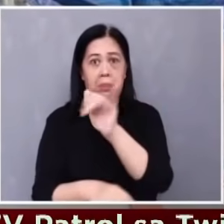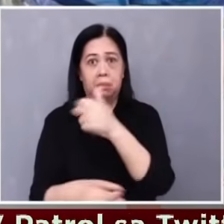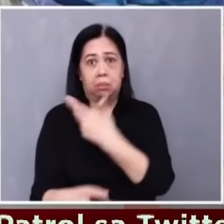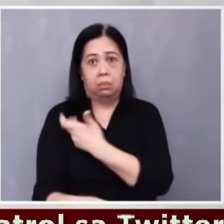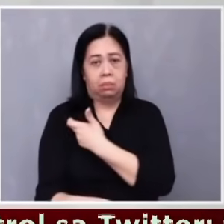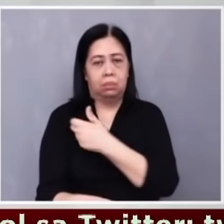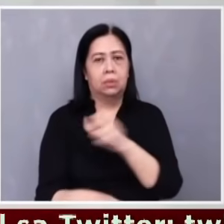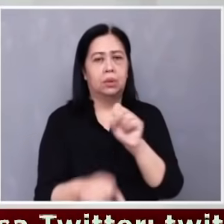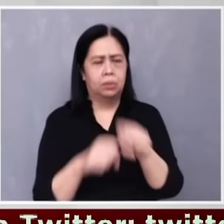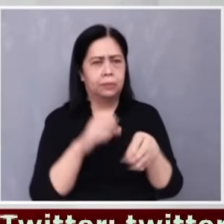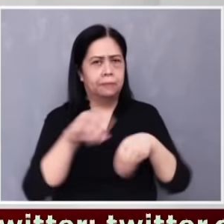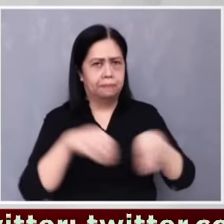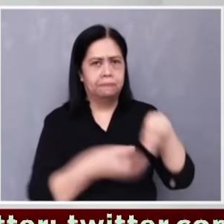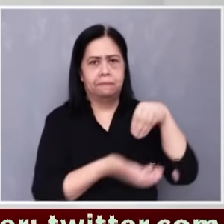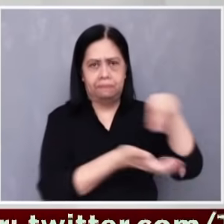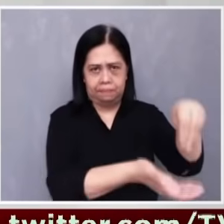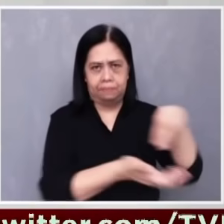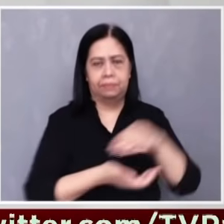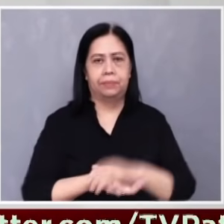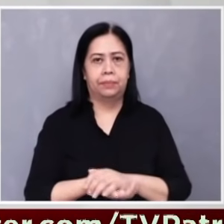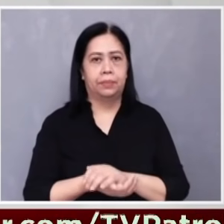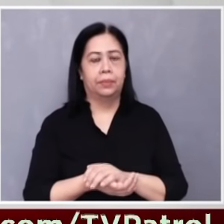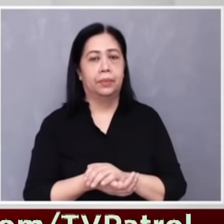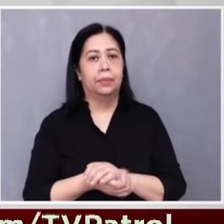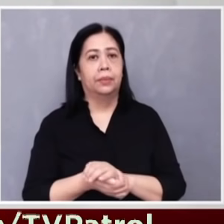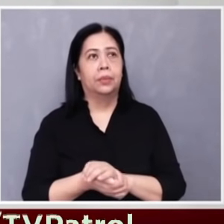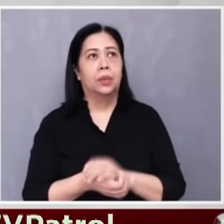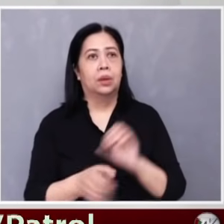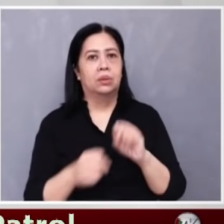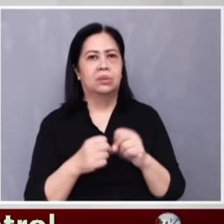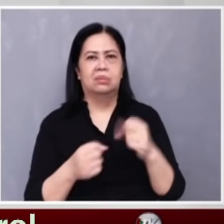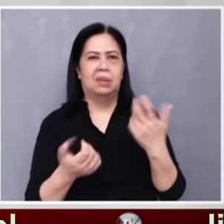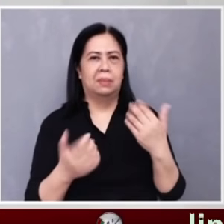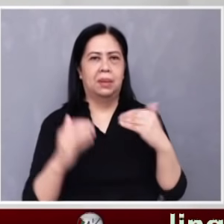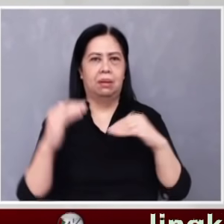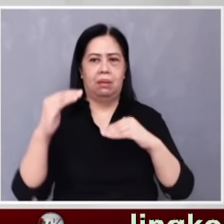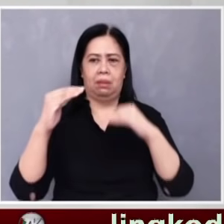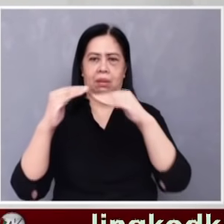sa bakuna. Malayo pa kami sa herd immunity, but we are